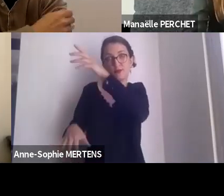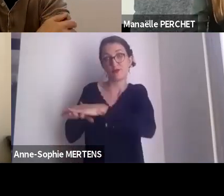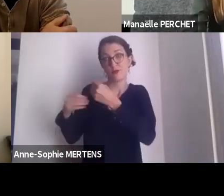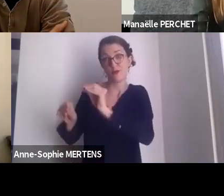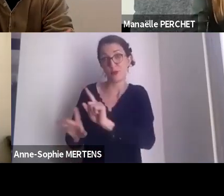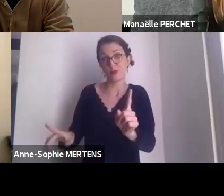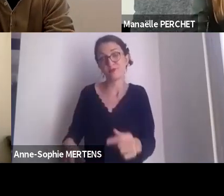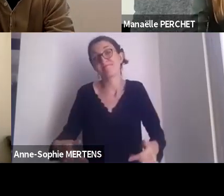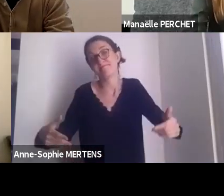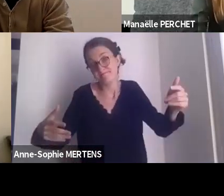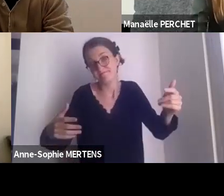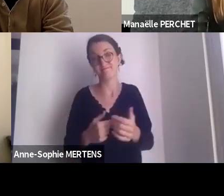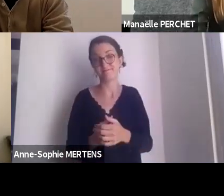Donc,